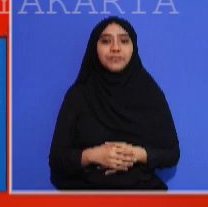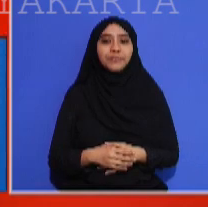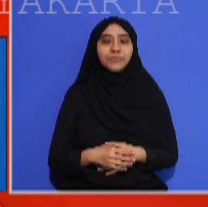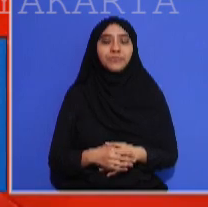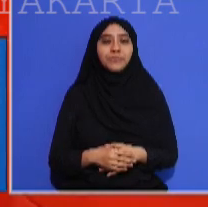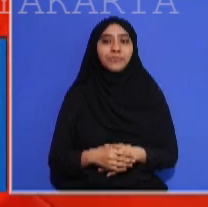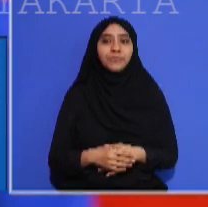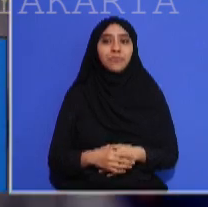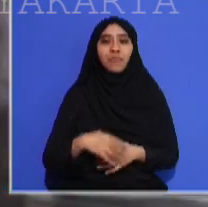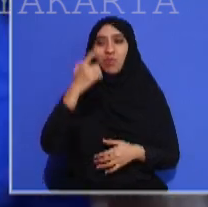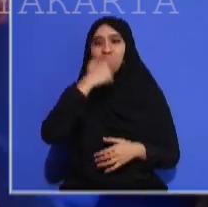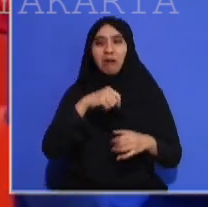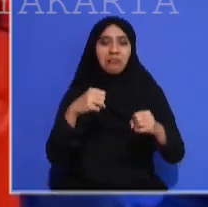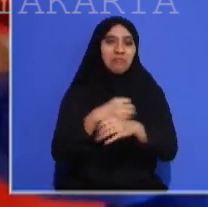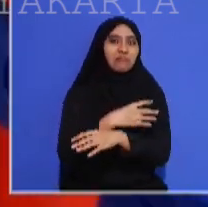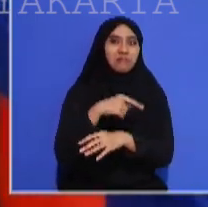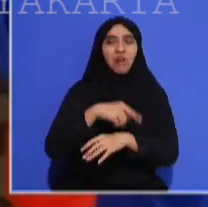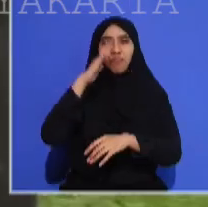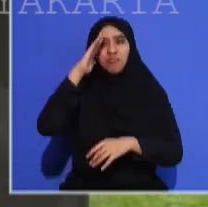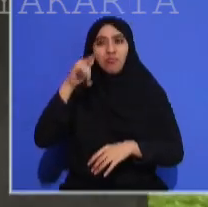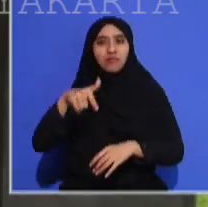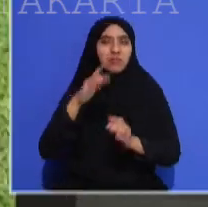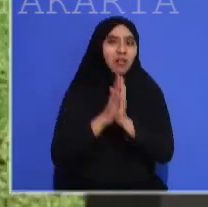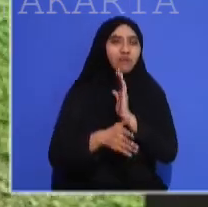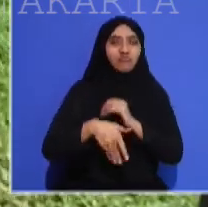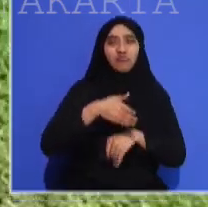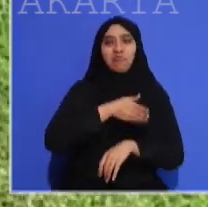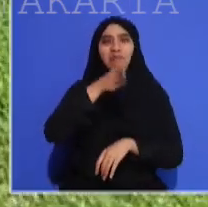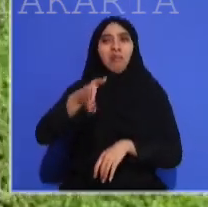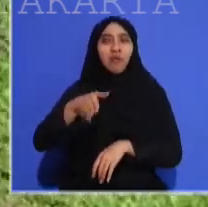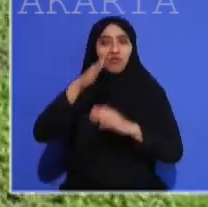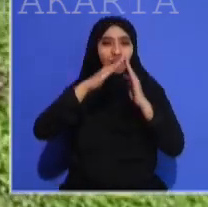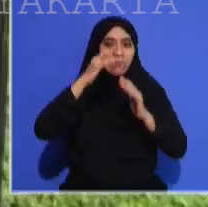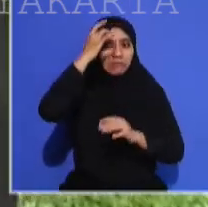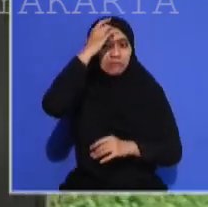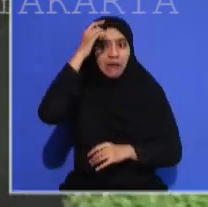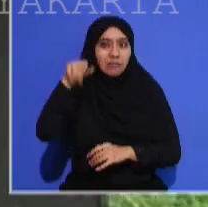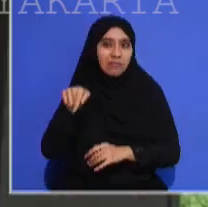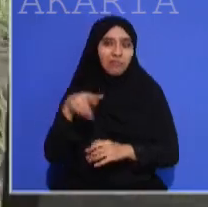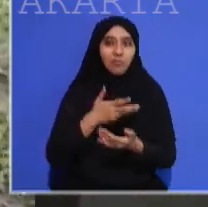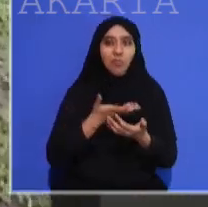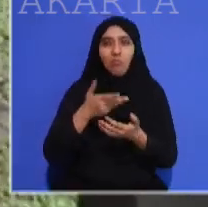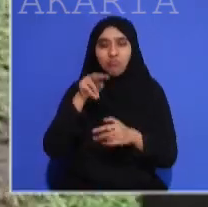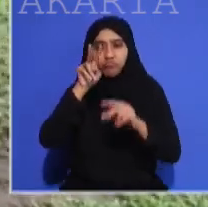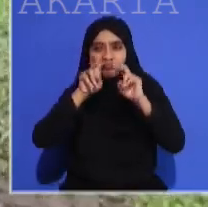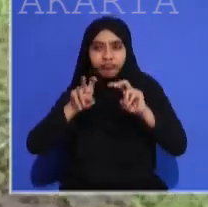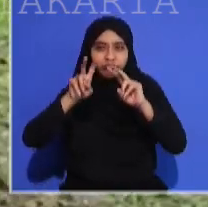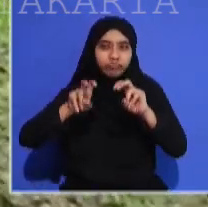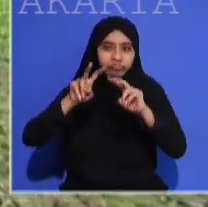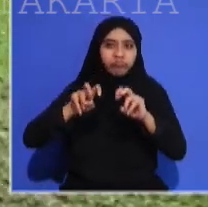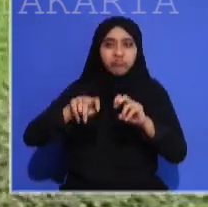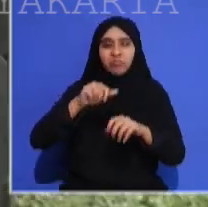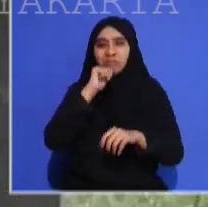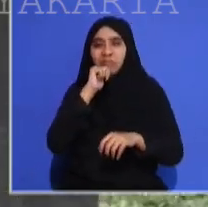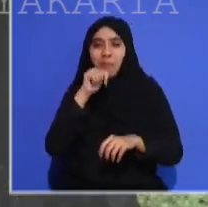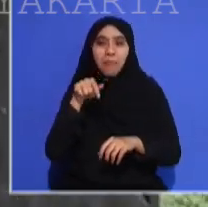inavas Polres Gunung Kidul kemudian mendatangi RSUD Wonosari untuk melakukan proses identifikasi jenazah dari Gunung